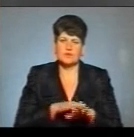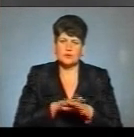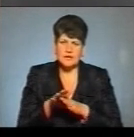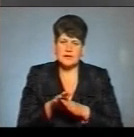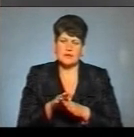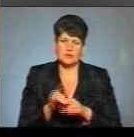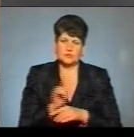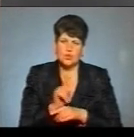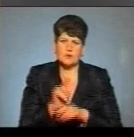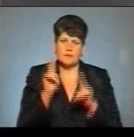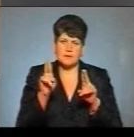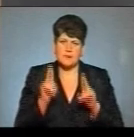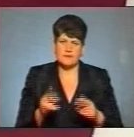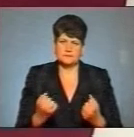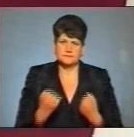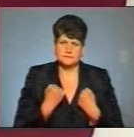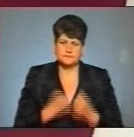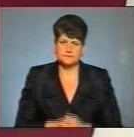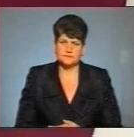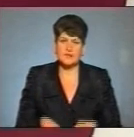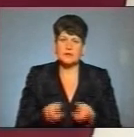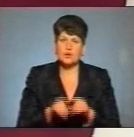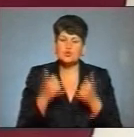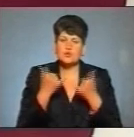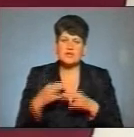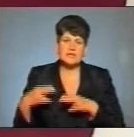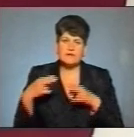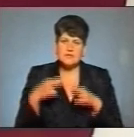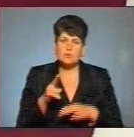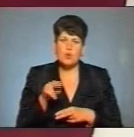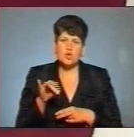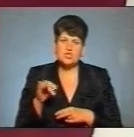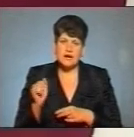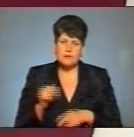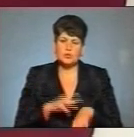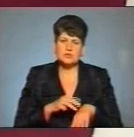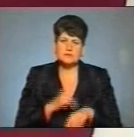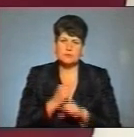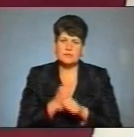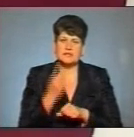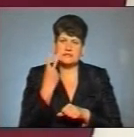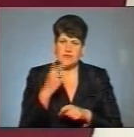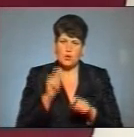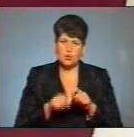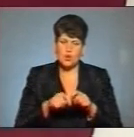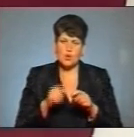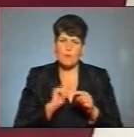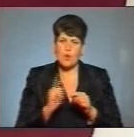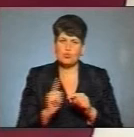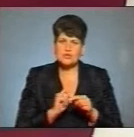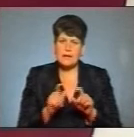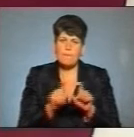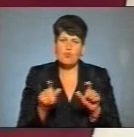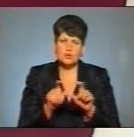санітарних вимог та правил безпеки. Також сьогодні на в'їздах до Почаєва поліцейські облаштували 2 контрольно-пропускних пункти. Про